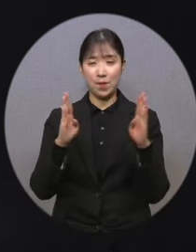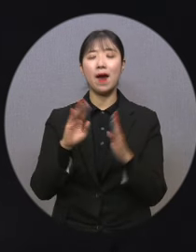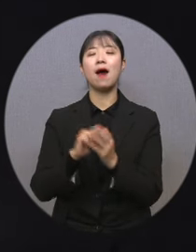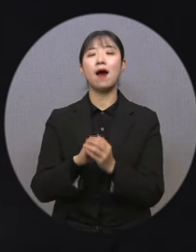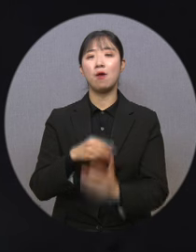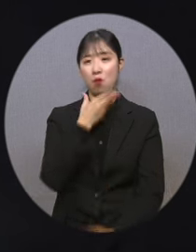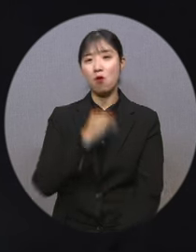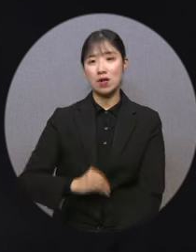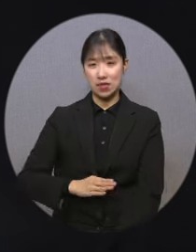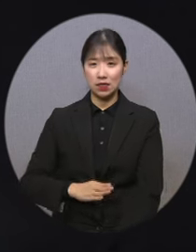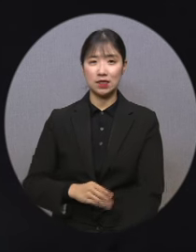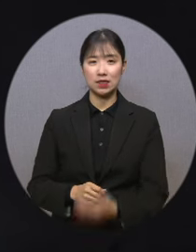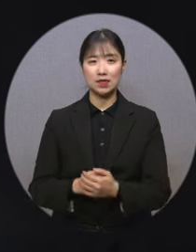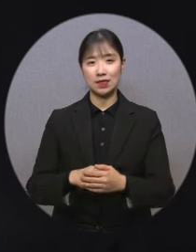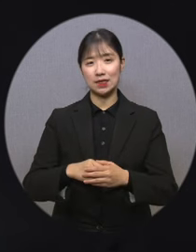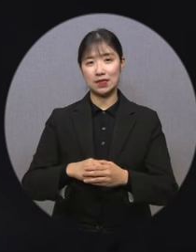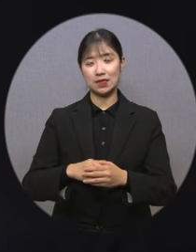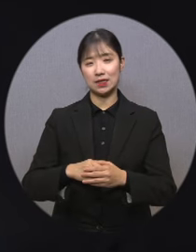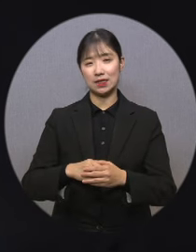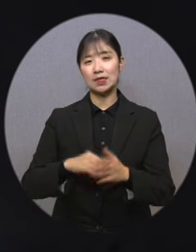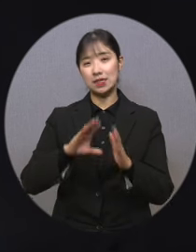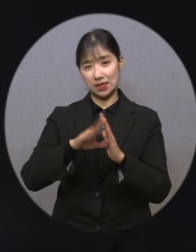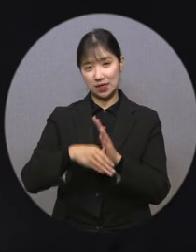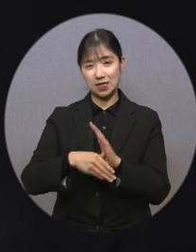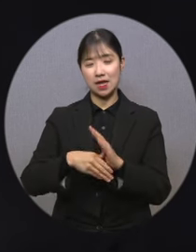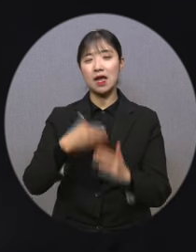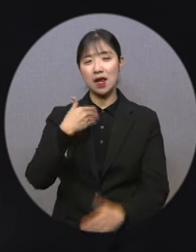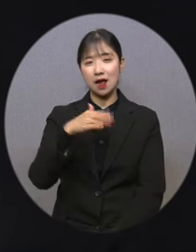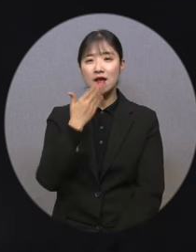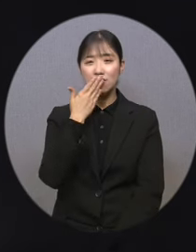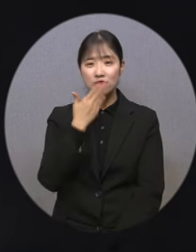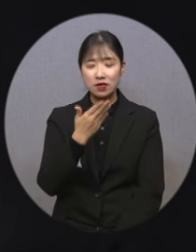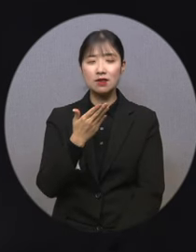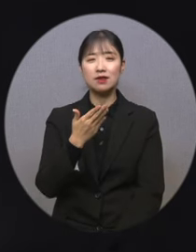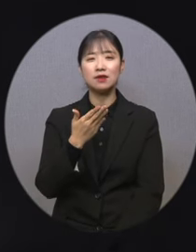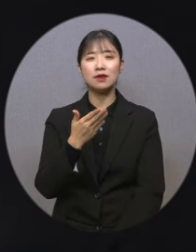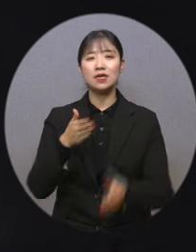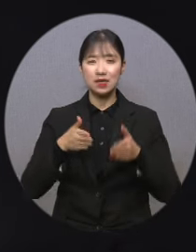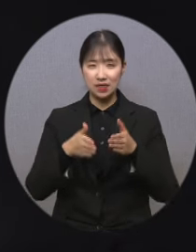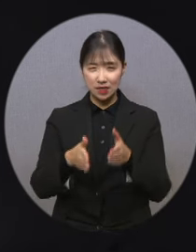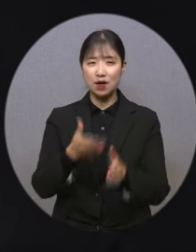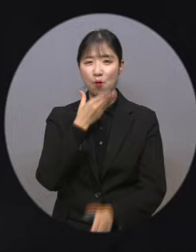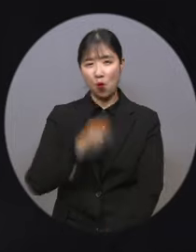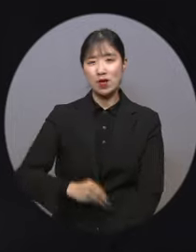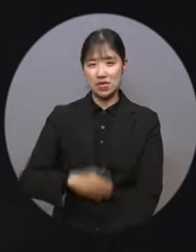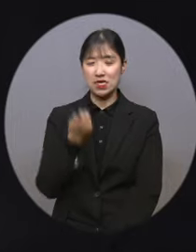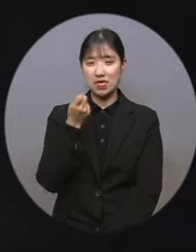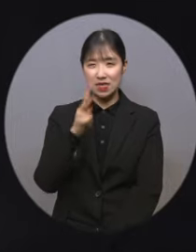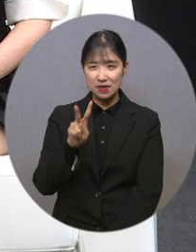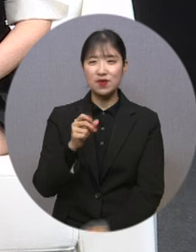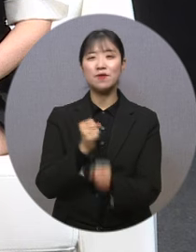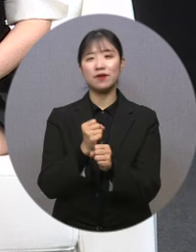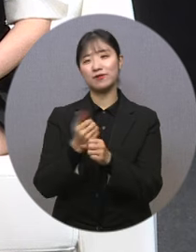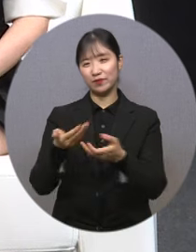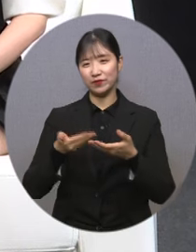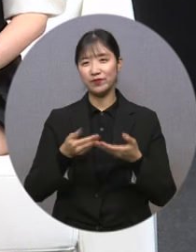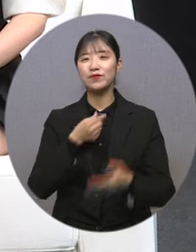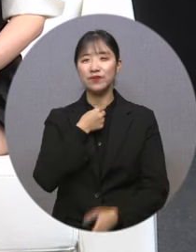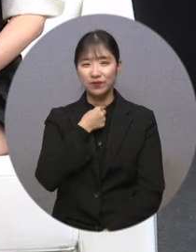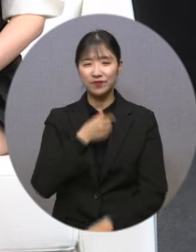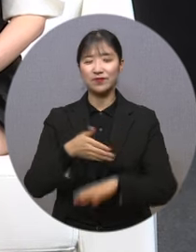높지 그런 복지 시대로 뭐 갈 수 있는 길이 복시 tv 가 해주시길 바랍니다